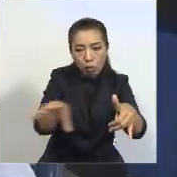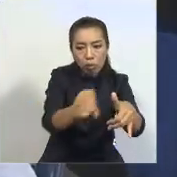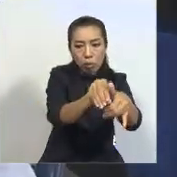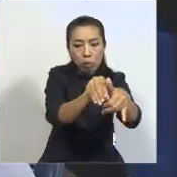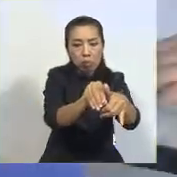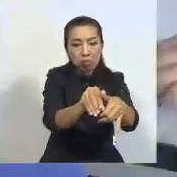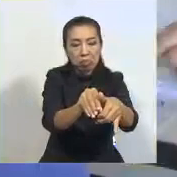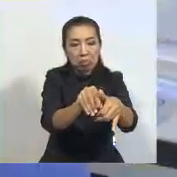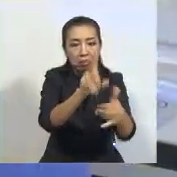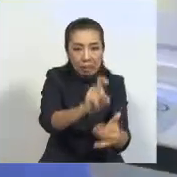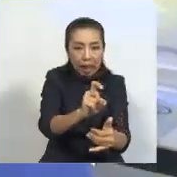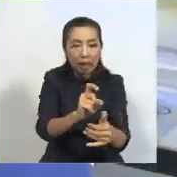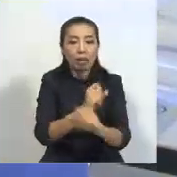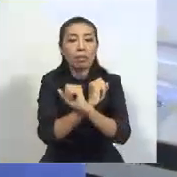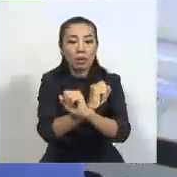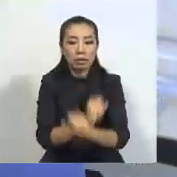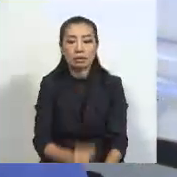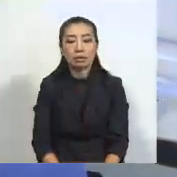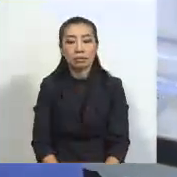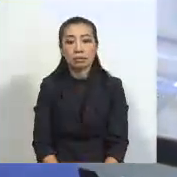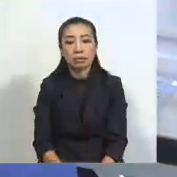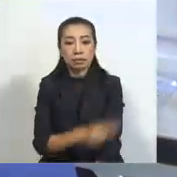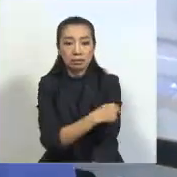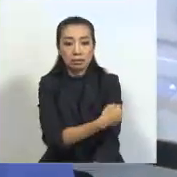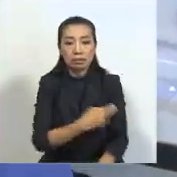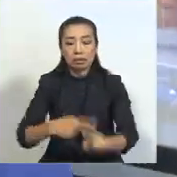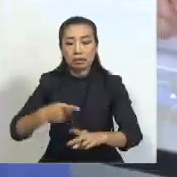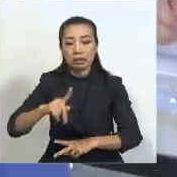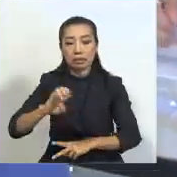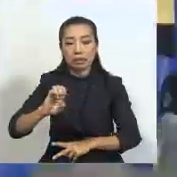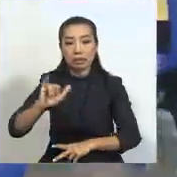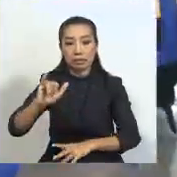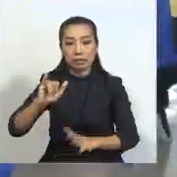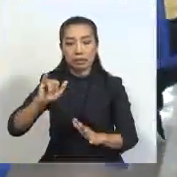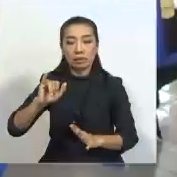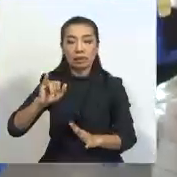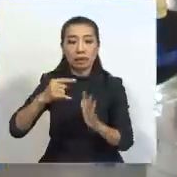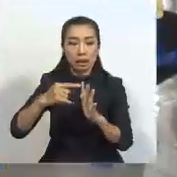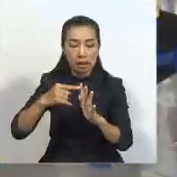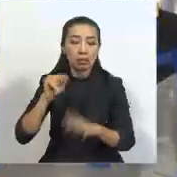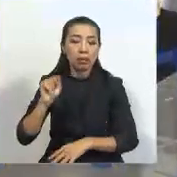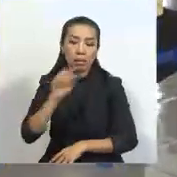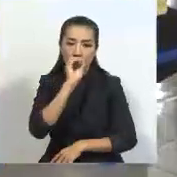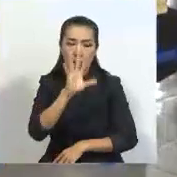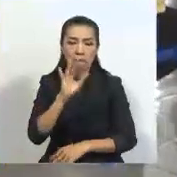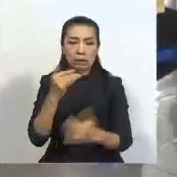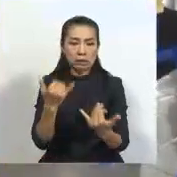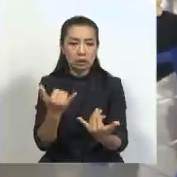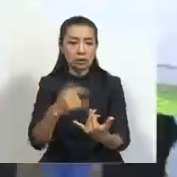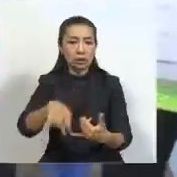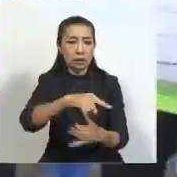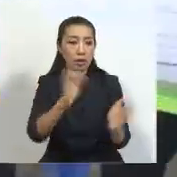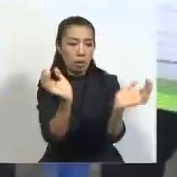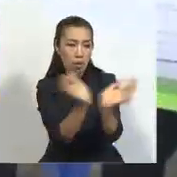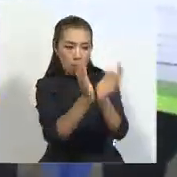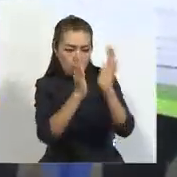ำให้เสียชีวิตเพิ่มได้ค่ะโดยนายแพทย์ปิยะสิริลักษณ์นายแพทย์สาธารณสุขจังหวัดพิษณุโลกก็บอกว่าผู้ต้องขังทุก